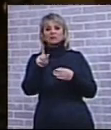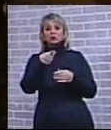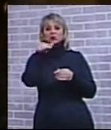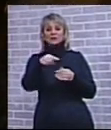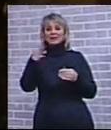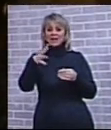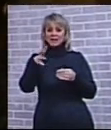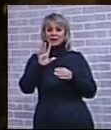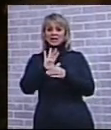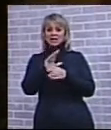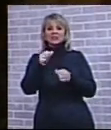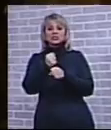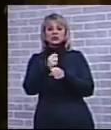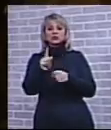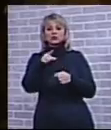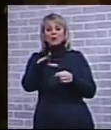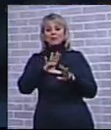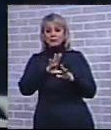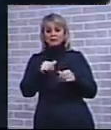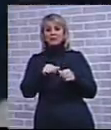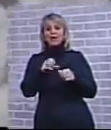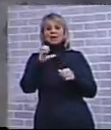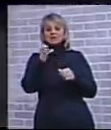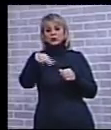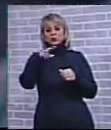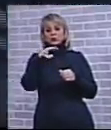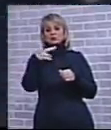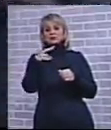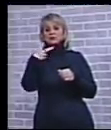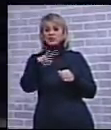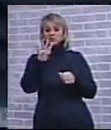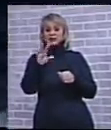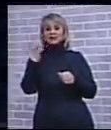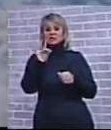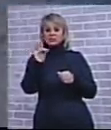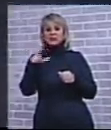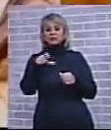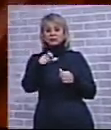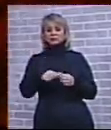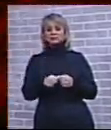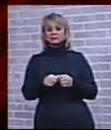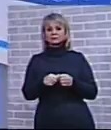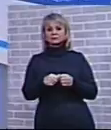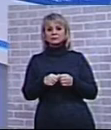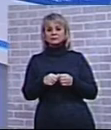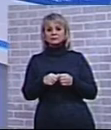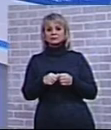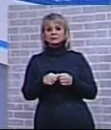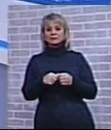на экране вот он делает, что с ним произошло. Олеся Слынько, Андрей Токарев, Дон-24, Ростов-на-Дону.